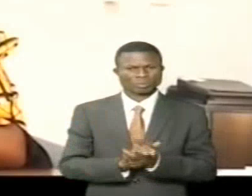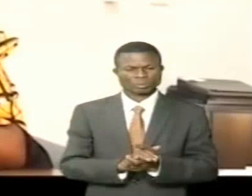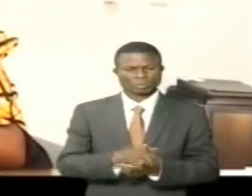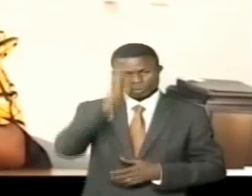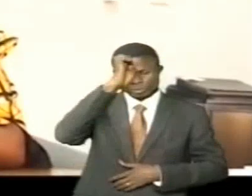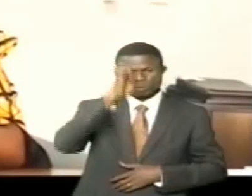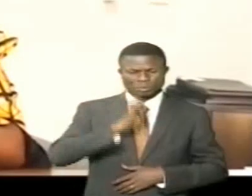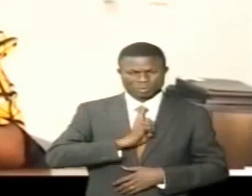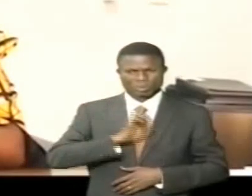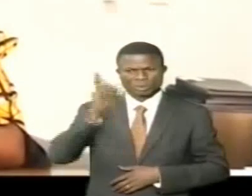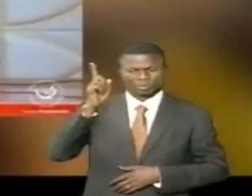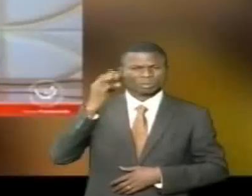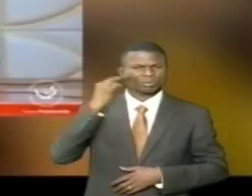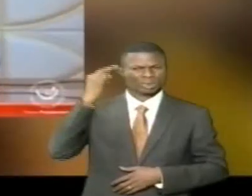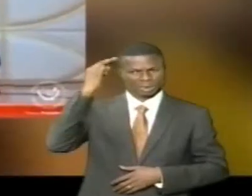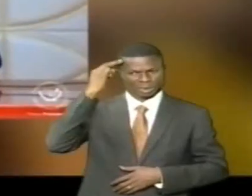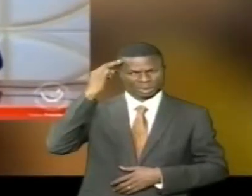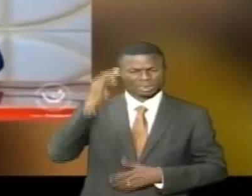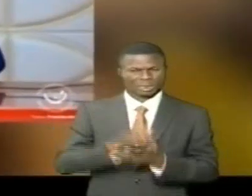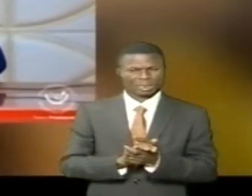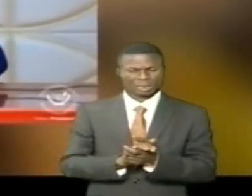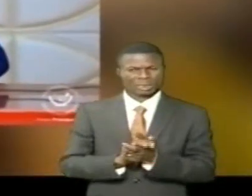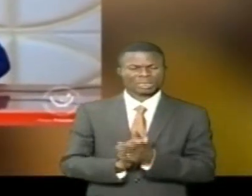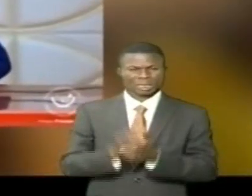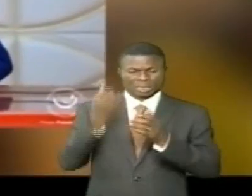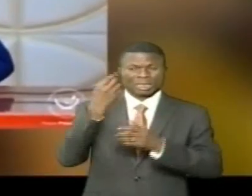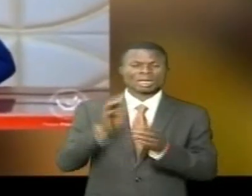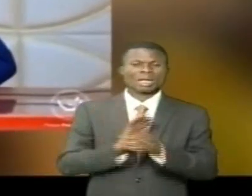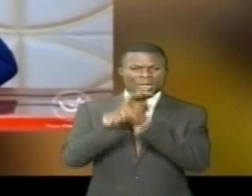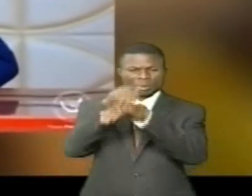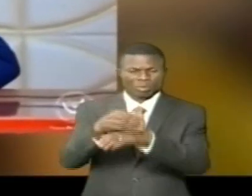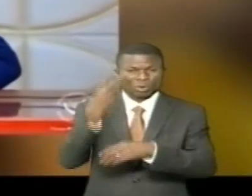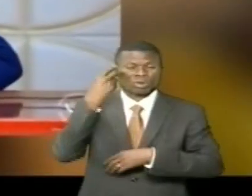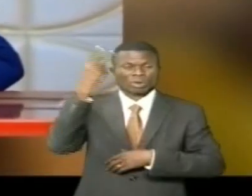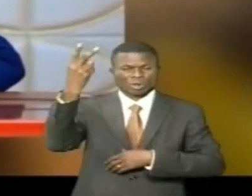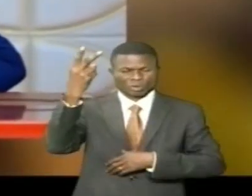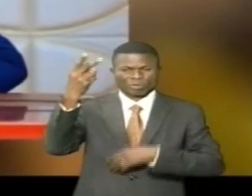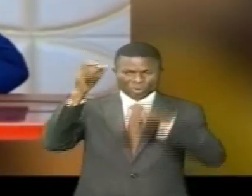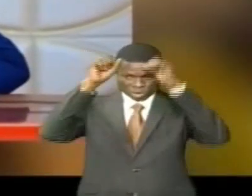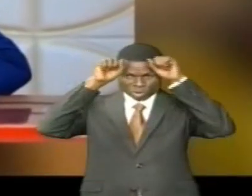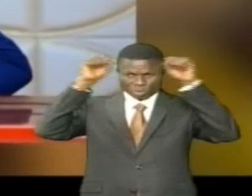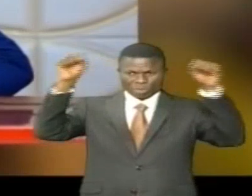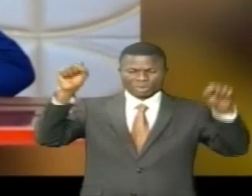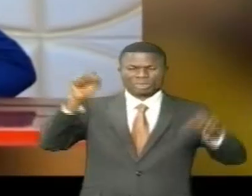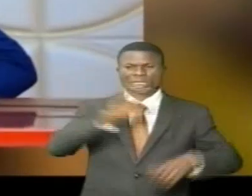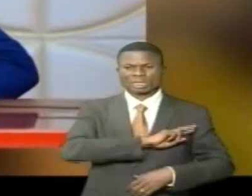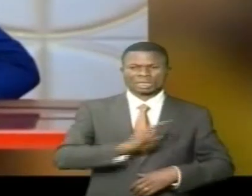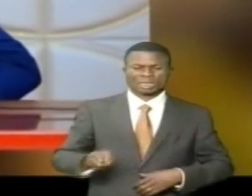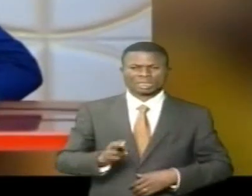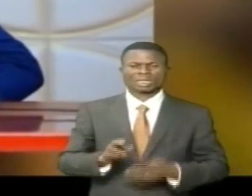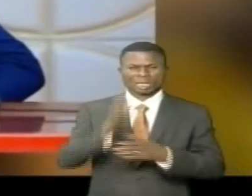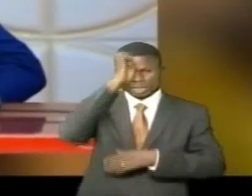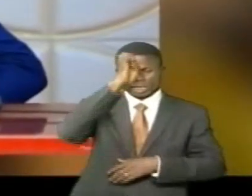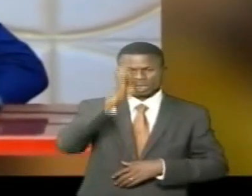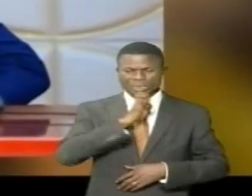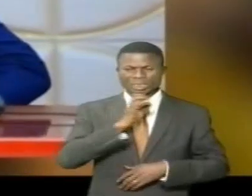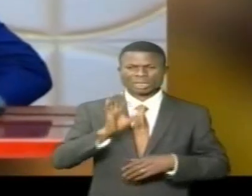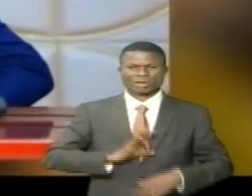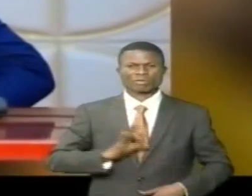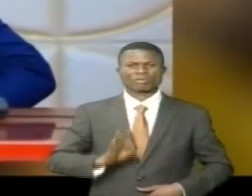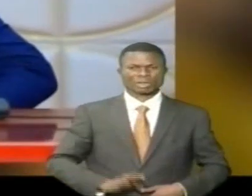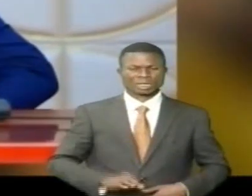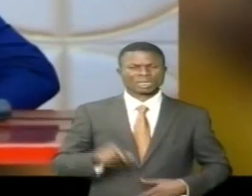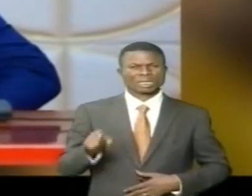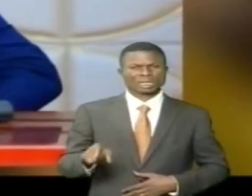Ilunga Ilukamba s'inscrit dans la vision du président de la République, chef de l'État, Son Excellence Félix Antoine Tshisekedi